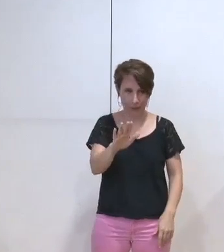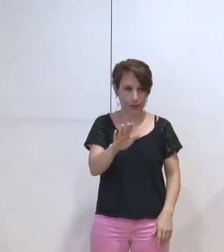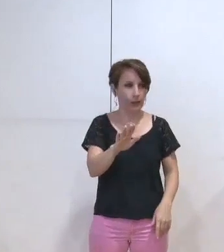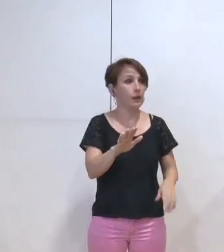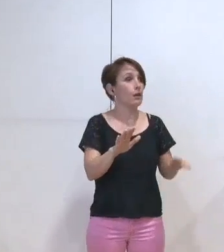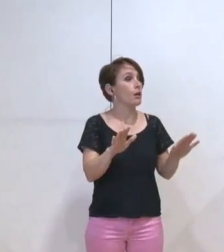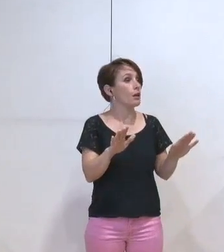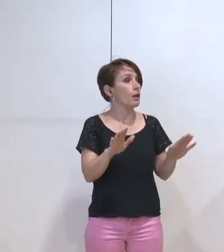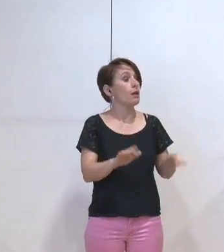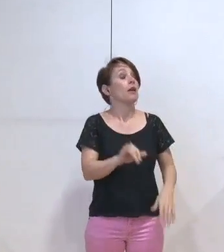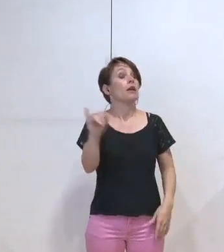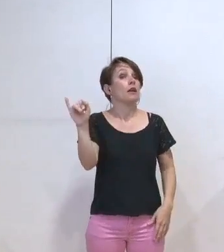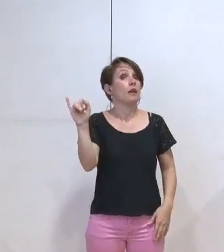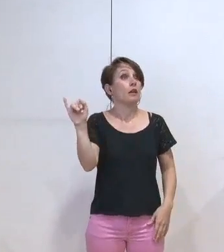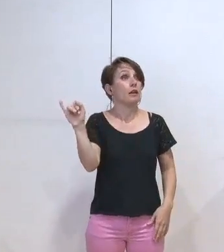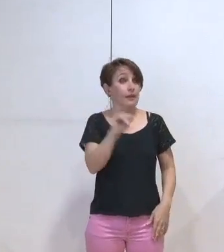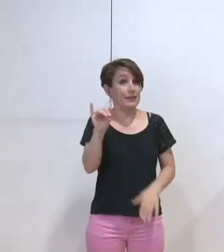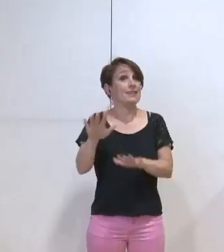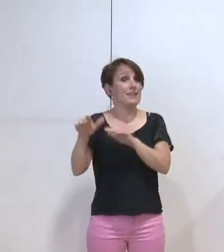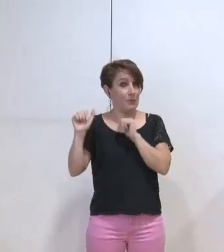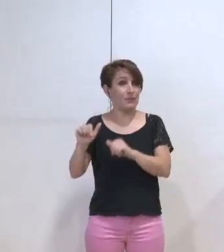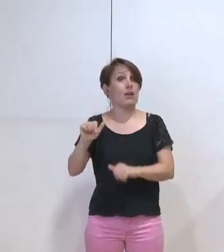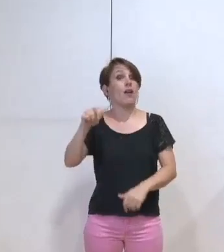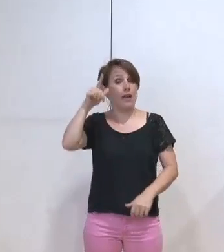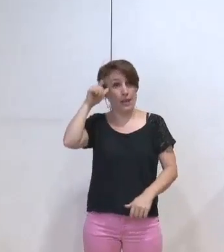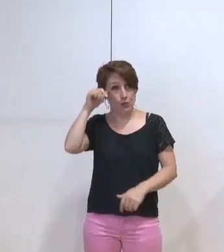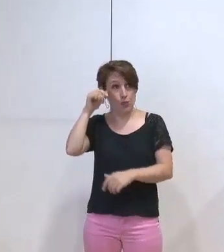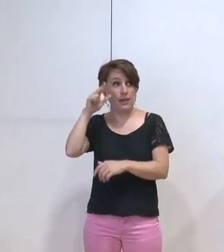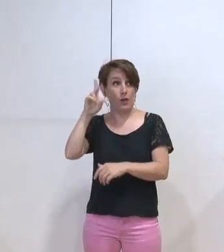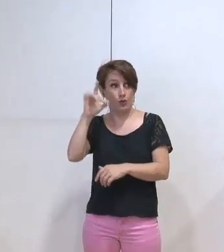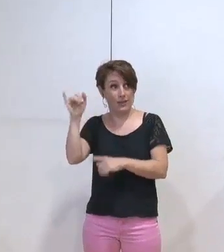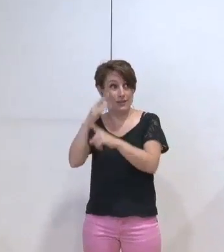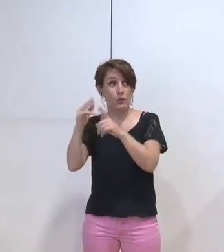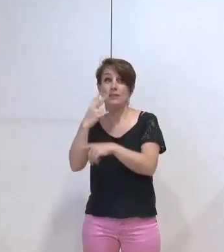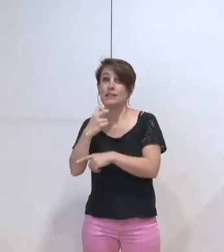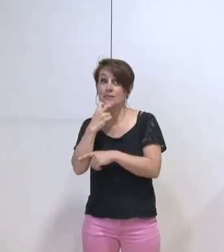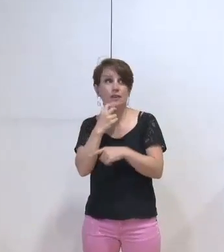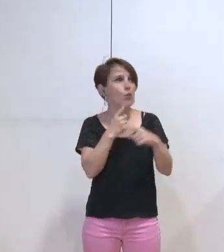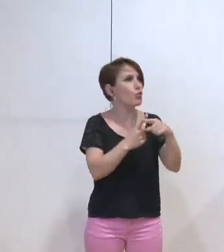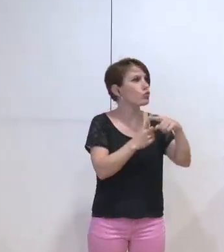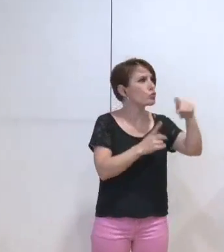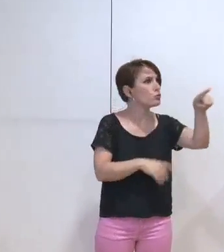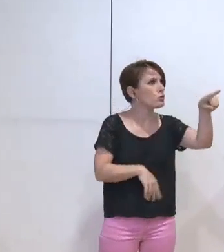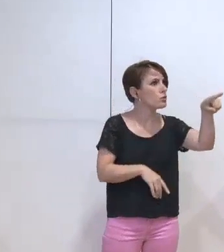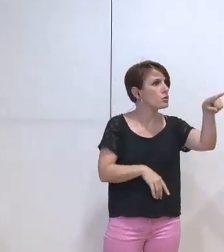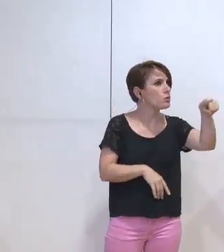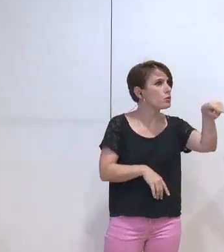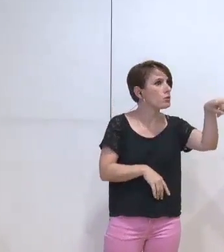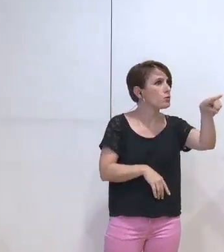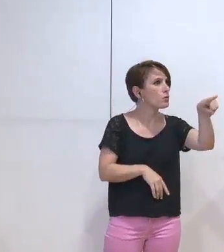qui s'abstient donc a les républicains UD société civile et là-bas il y